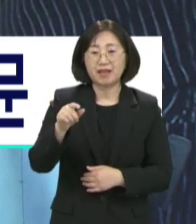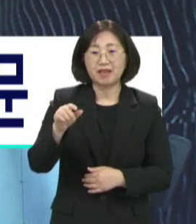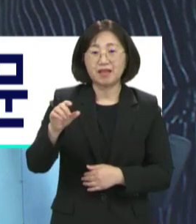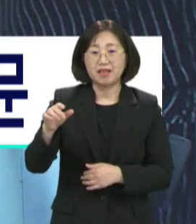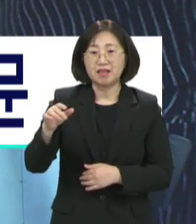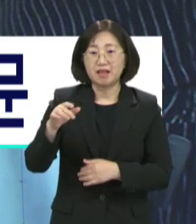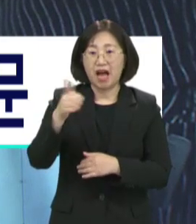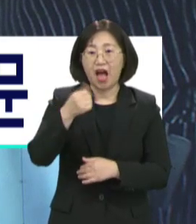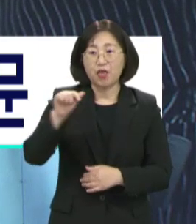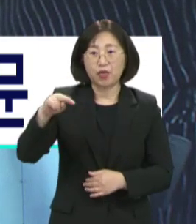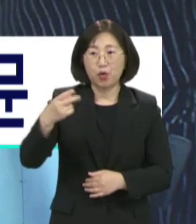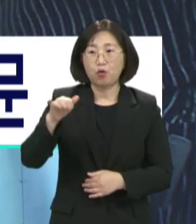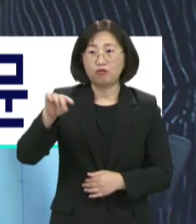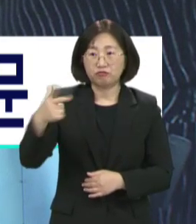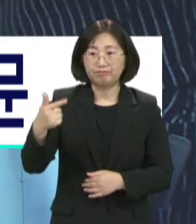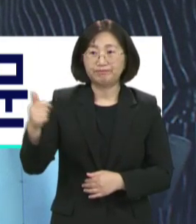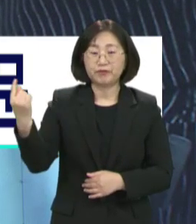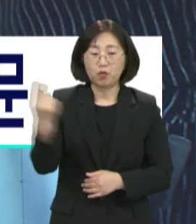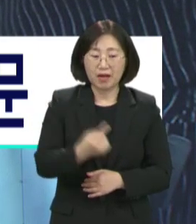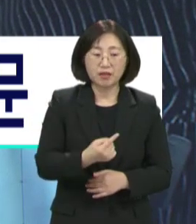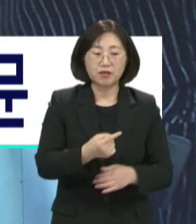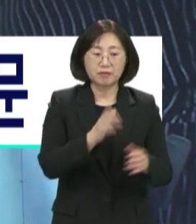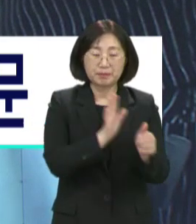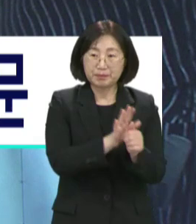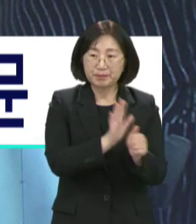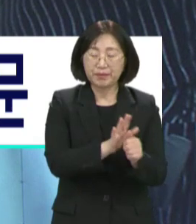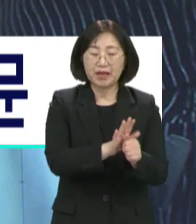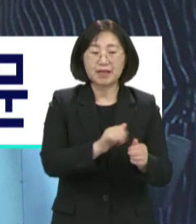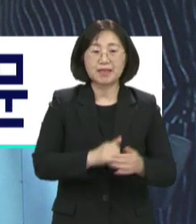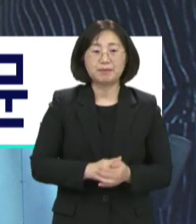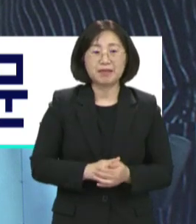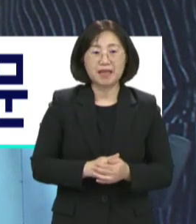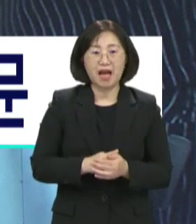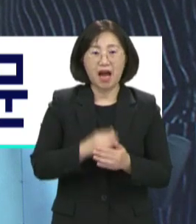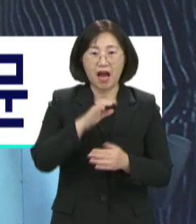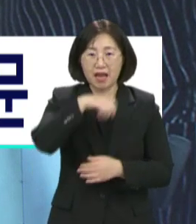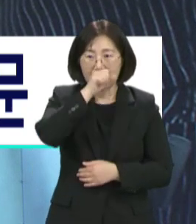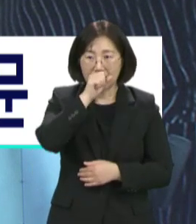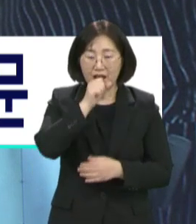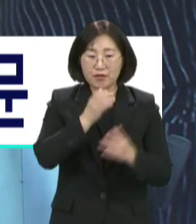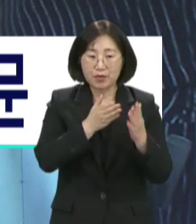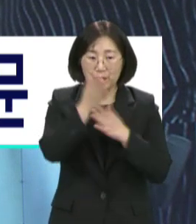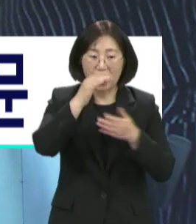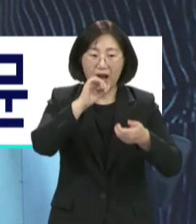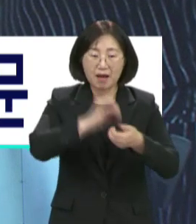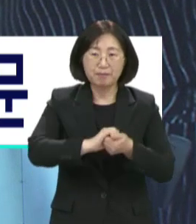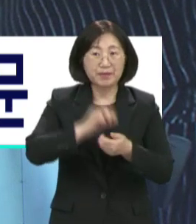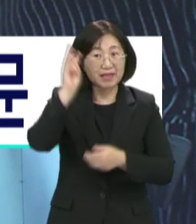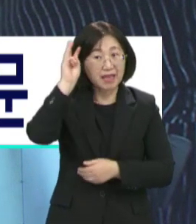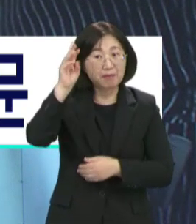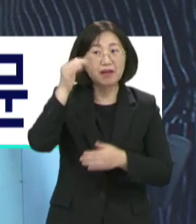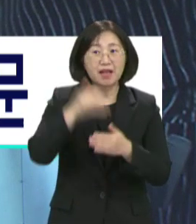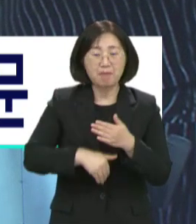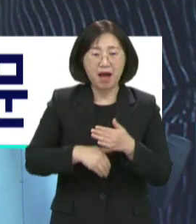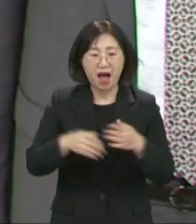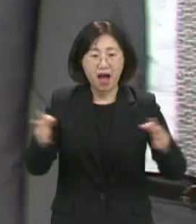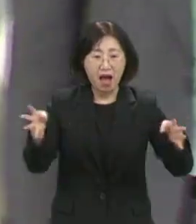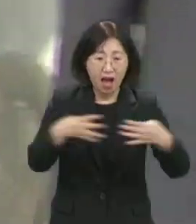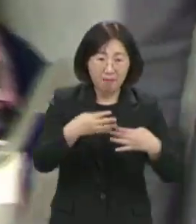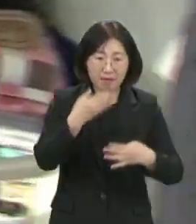예산안 처리까지 남은 시간은 3일. 과연 극적인 합의가 나올 수 있을까요? 김철진 기자입니다.